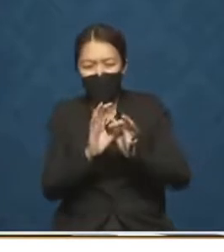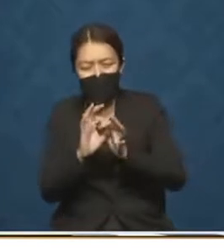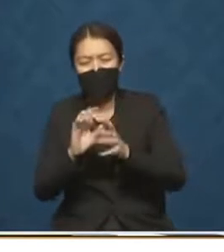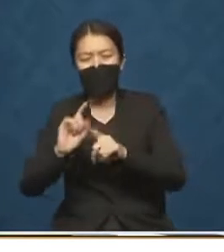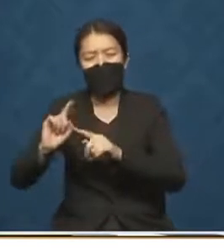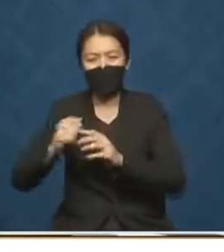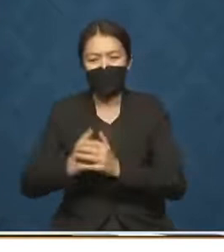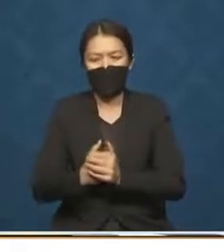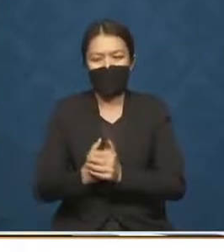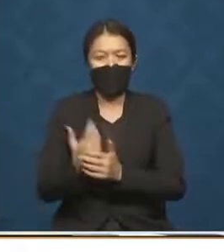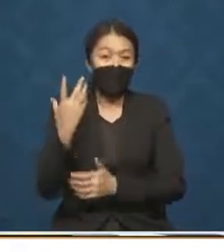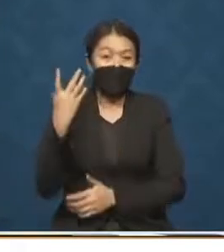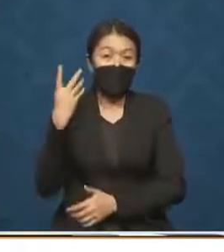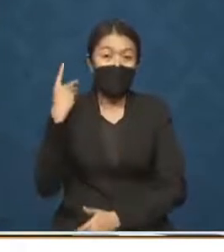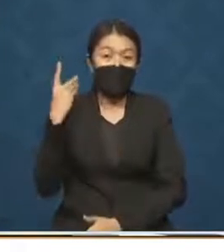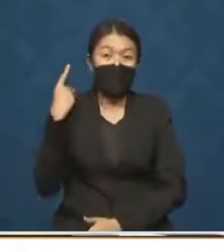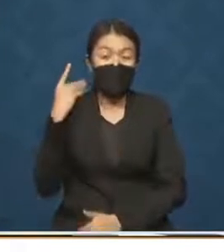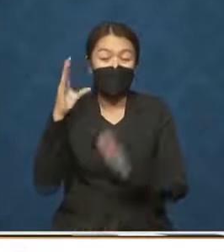เมอคืน